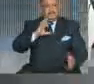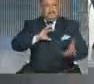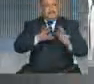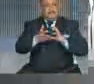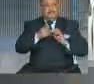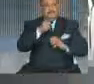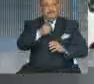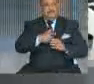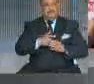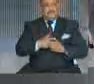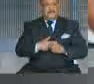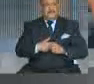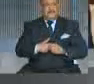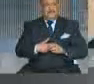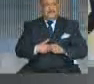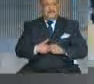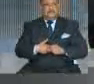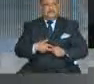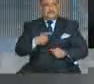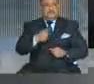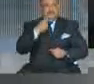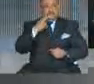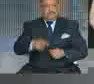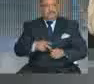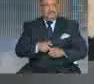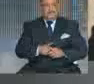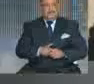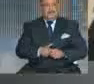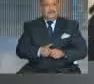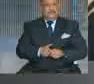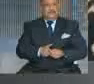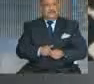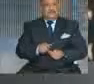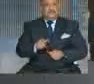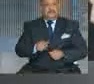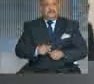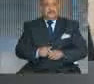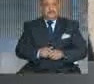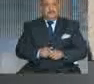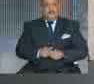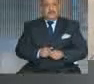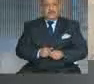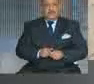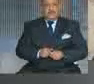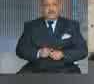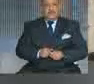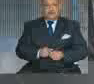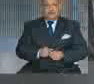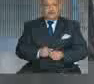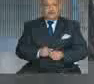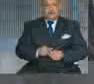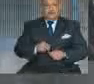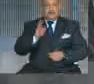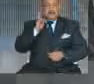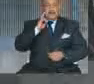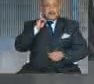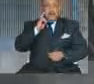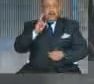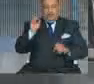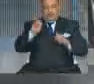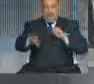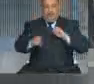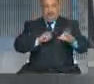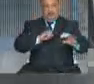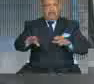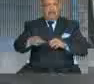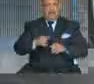لهنا، هذه بلاصة الدم، وشوف معناتها الشراب كيفاش مطيش في الطريق. الكياس هذا يمر منه الأغنام